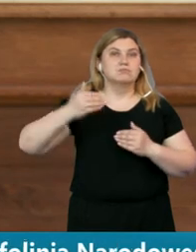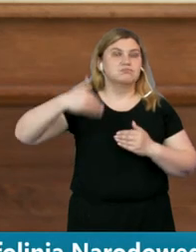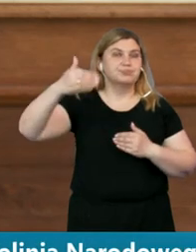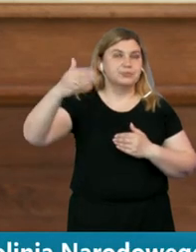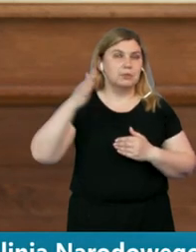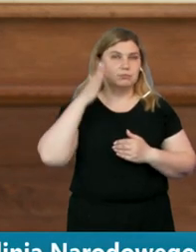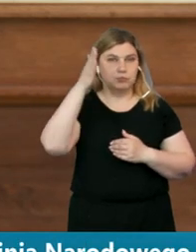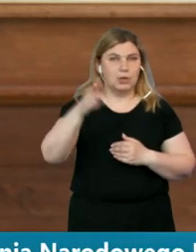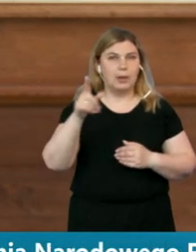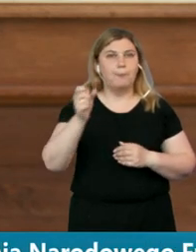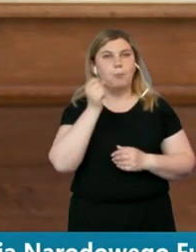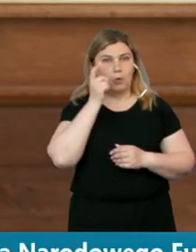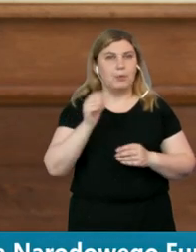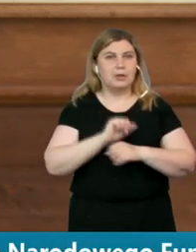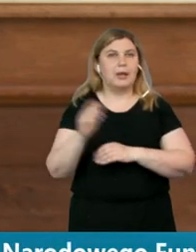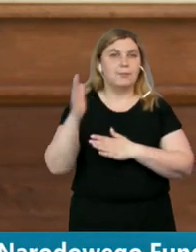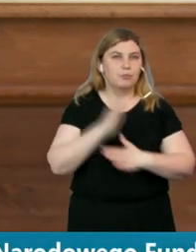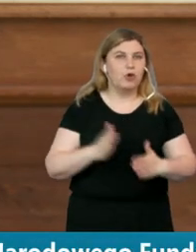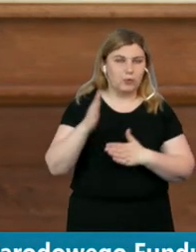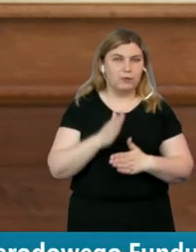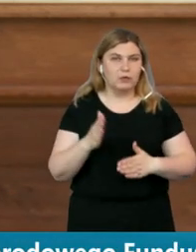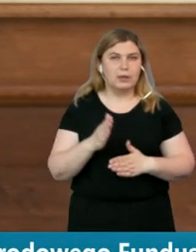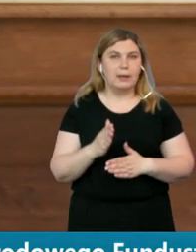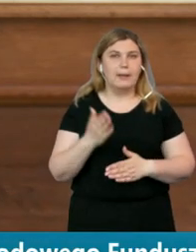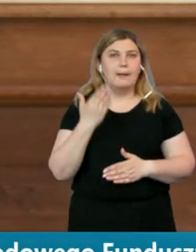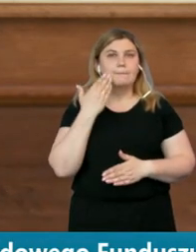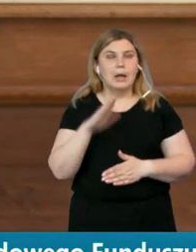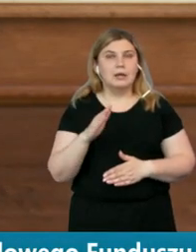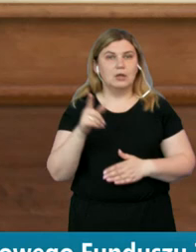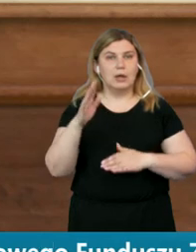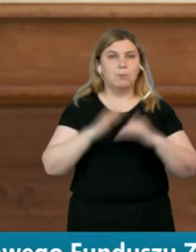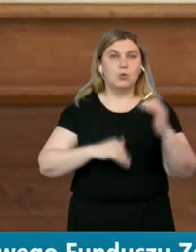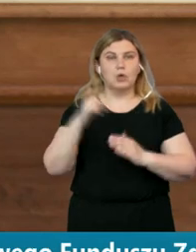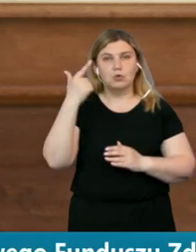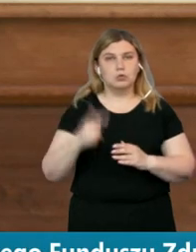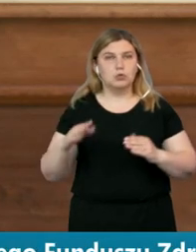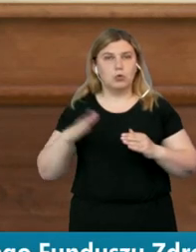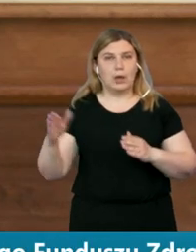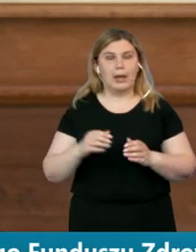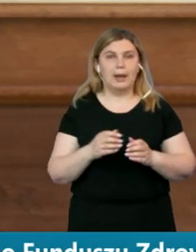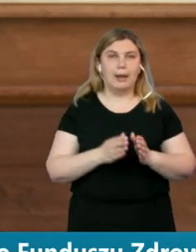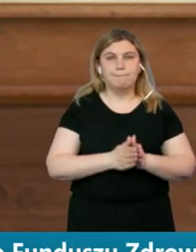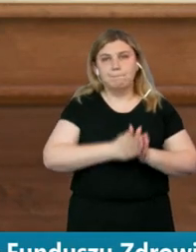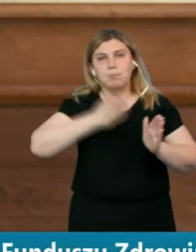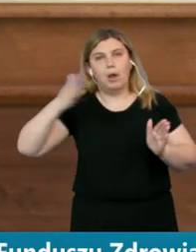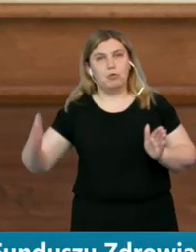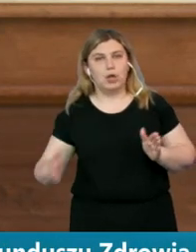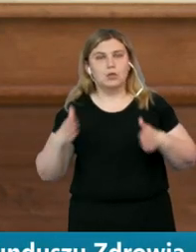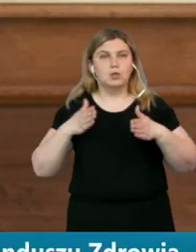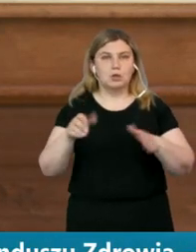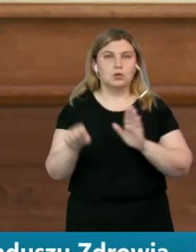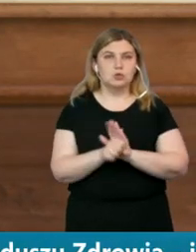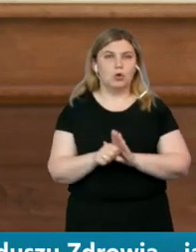taka koncepcja jest przygotowywana. Bardziej nie budowa drugiej nitki, a poszerzenie istniejącej drogi do